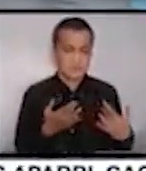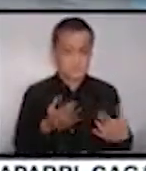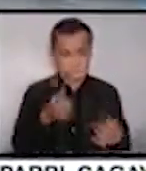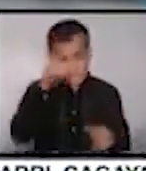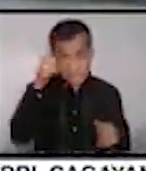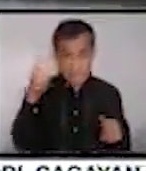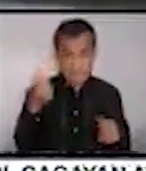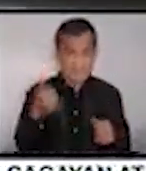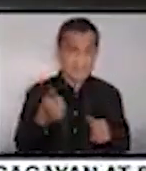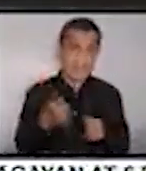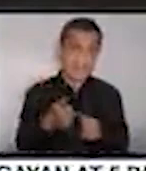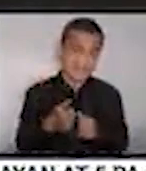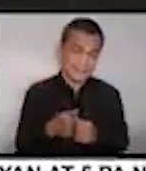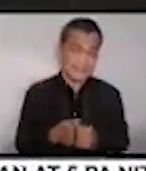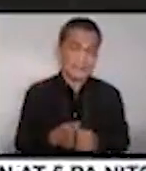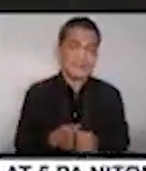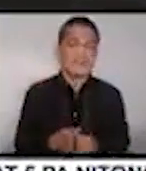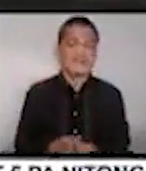alaala.